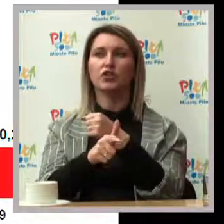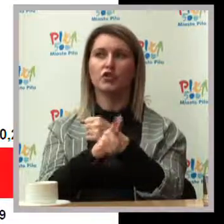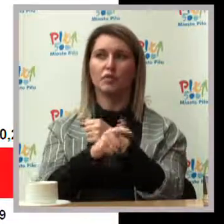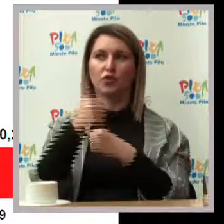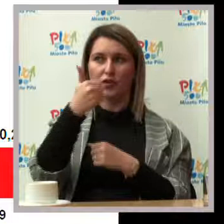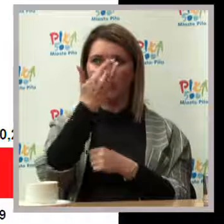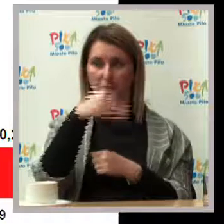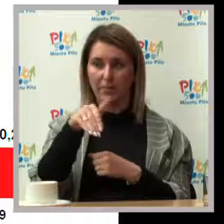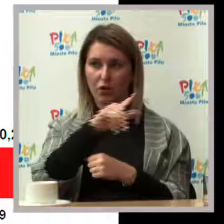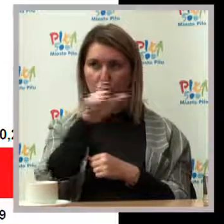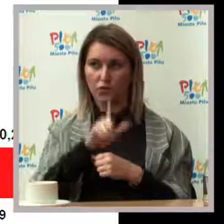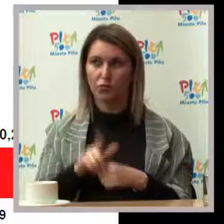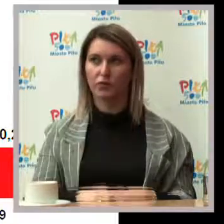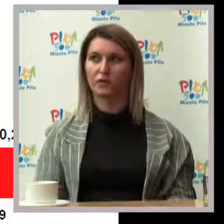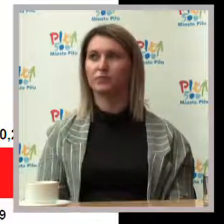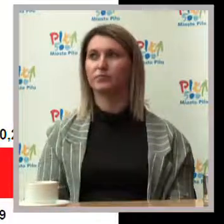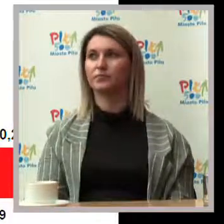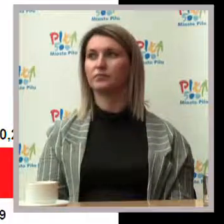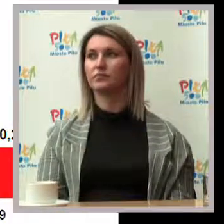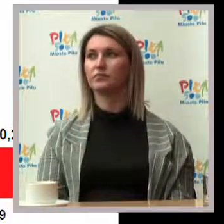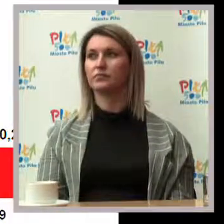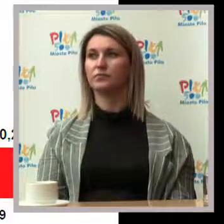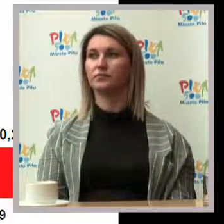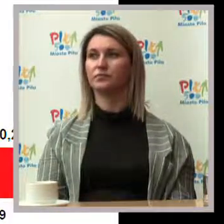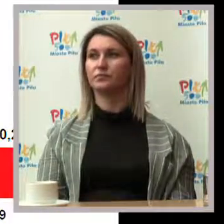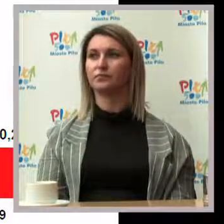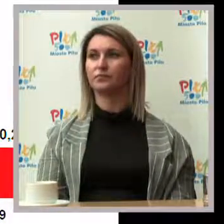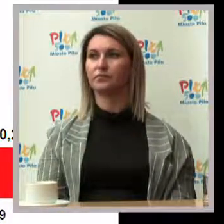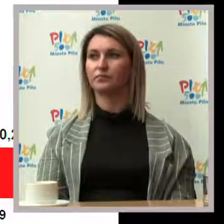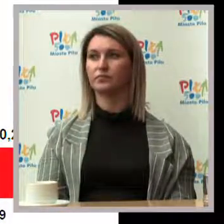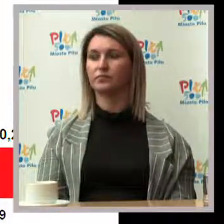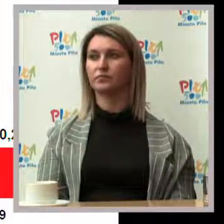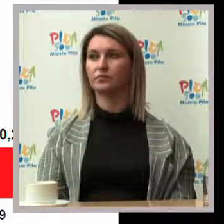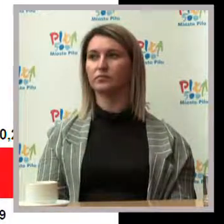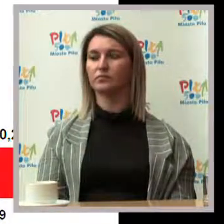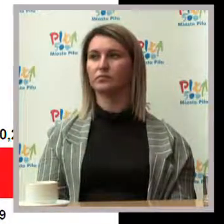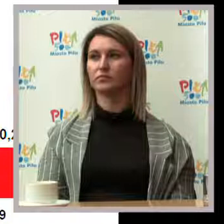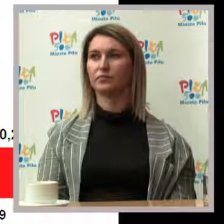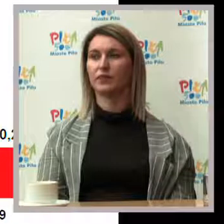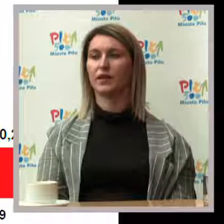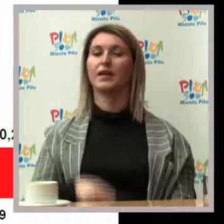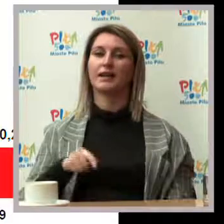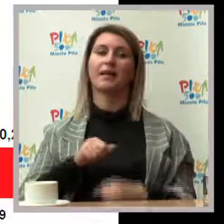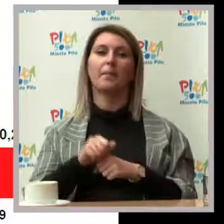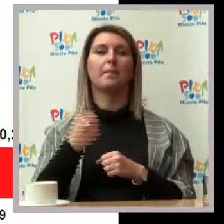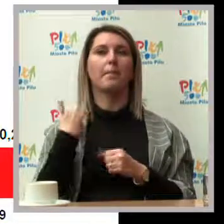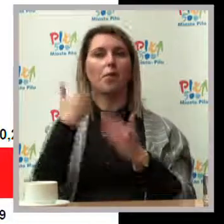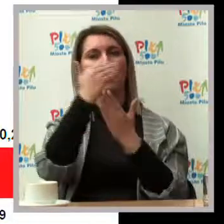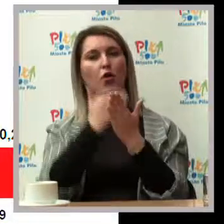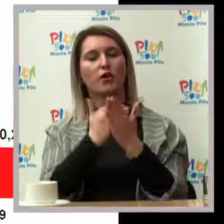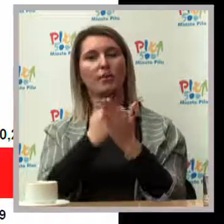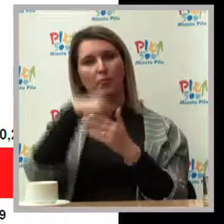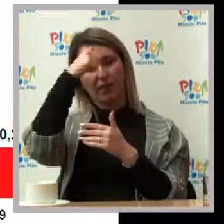271 milionów. No tu oczywiście trzeba wziąć pod uwagę program 500+, który w znakomitej części właśnie wpłynął